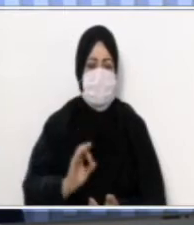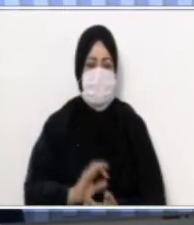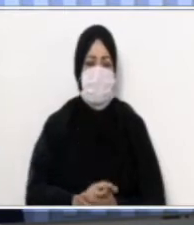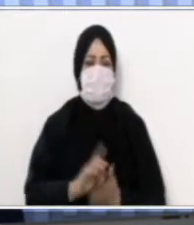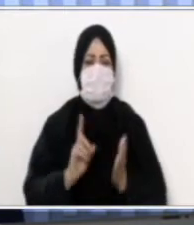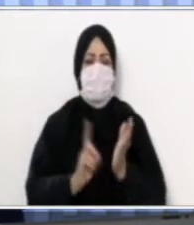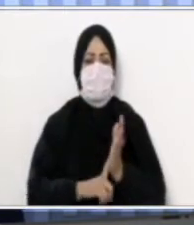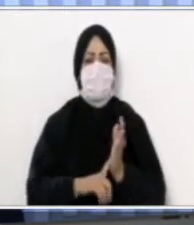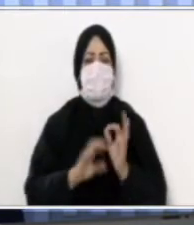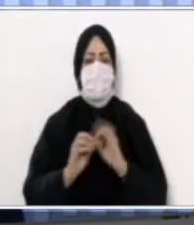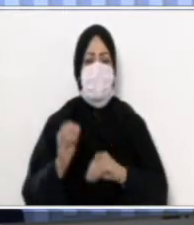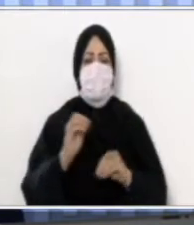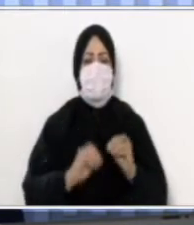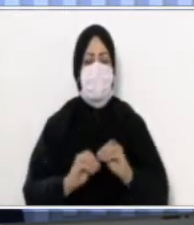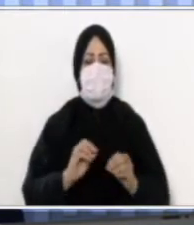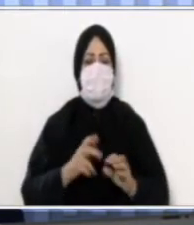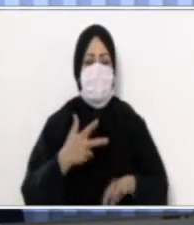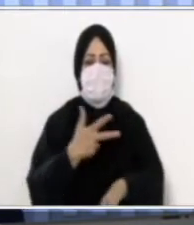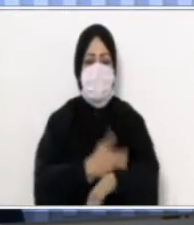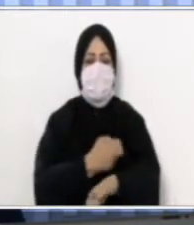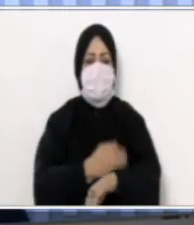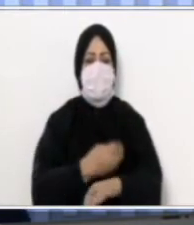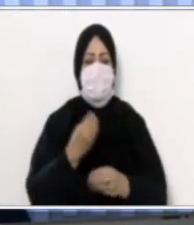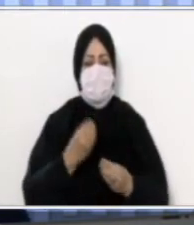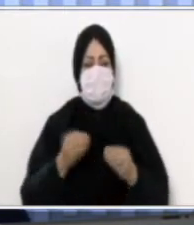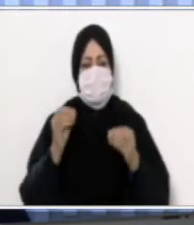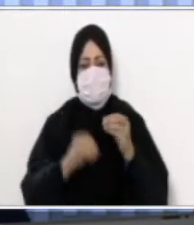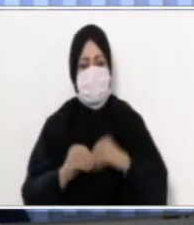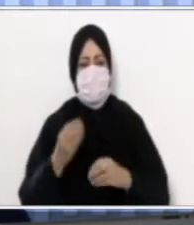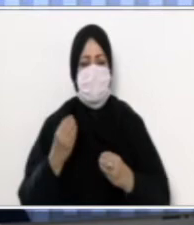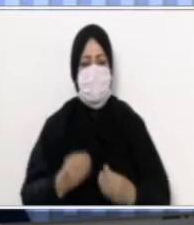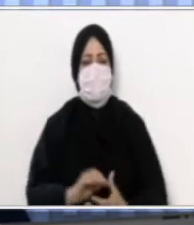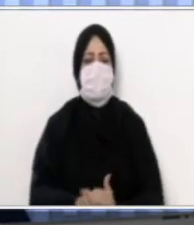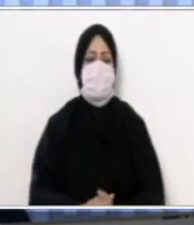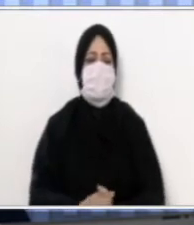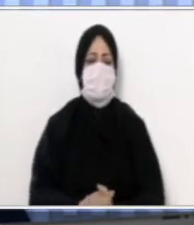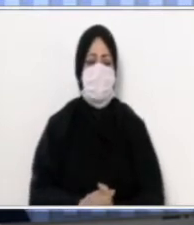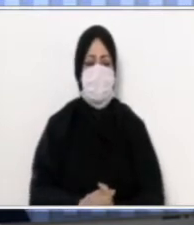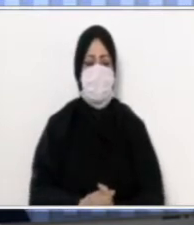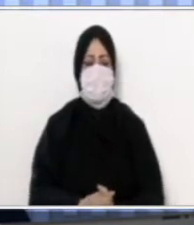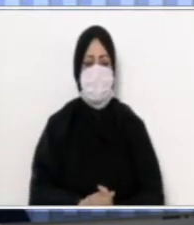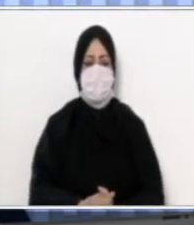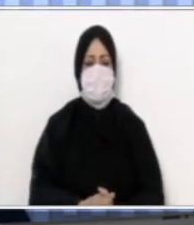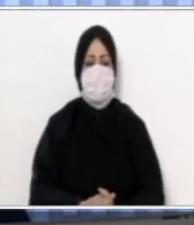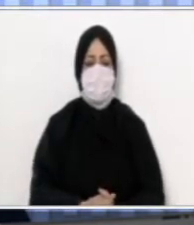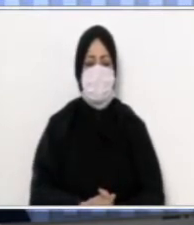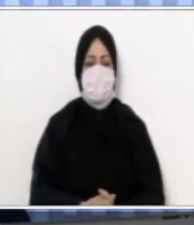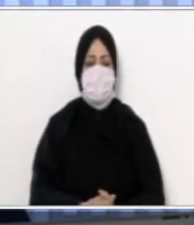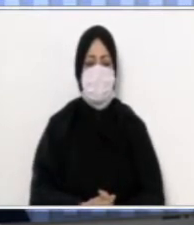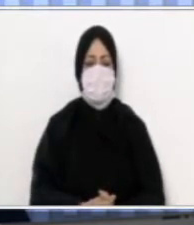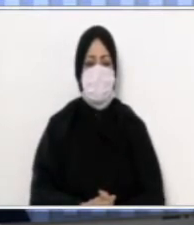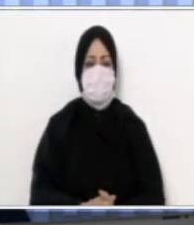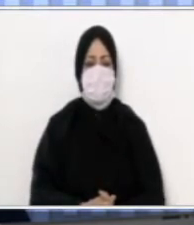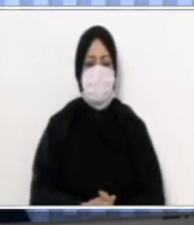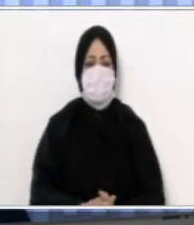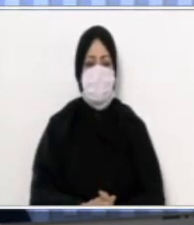لأن اللي مريض السكر لو إنه هو ما يشرب شويكي بيصير له مضاعفات قصور في الكلى ويخش مشاكل